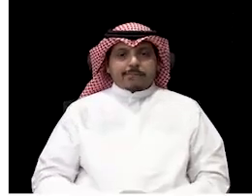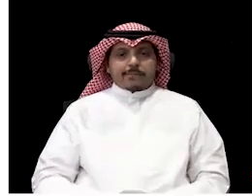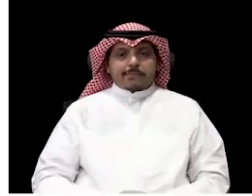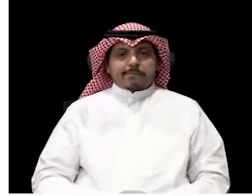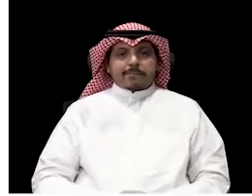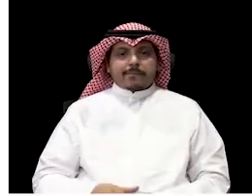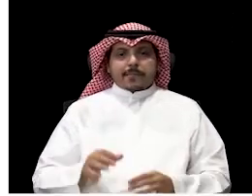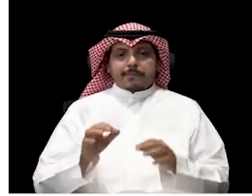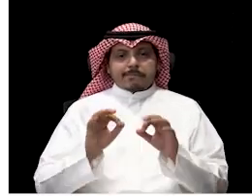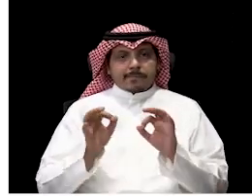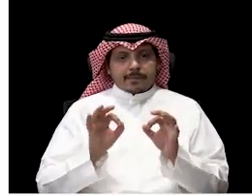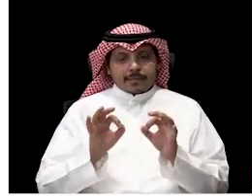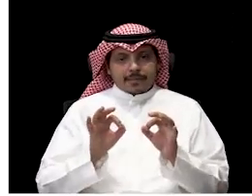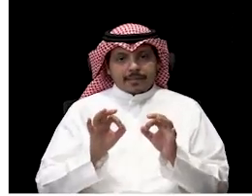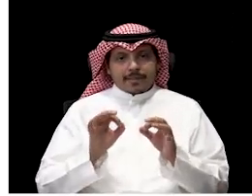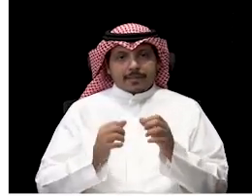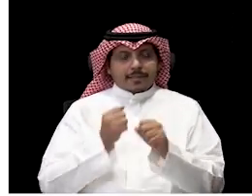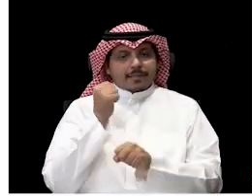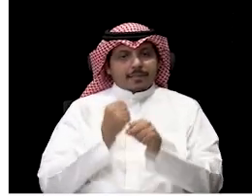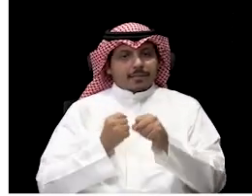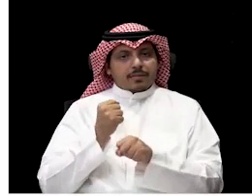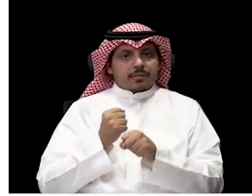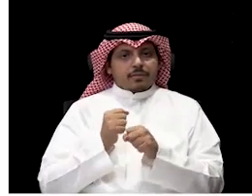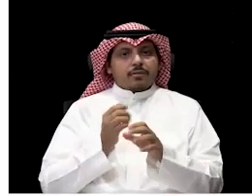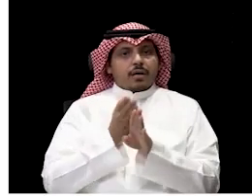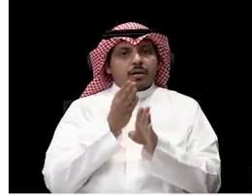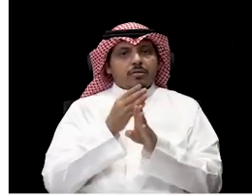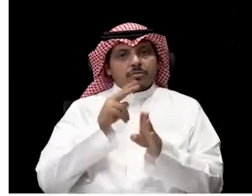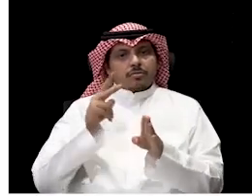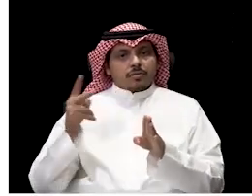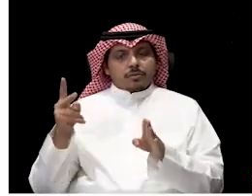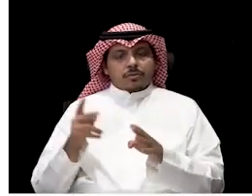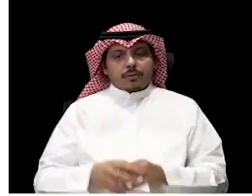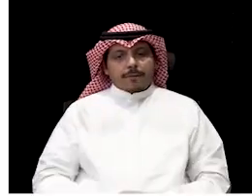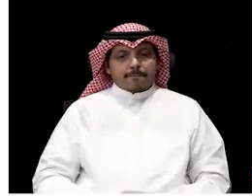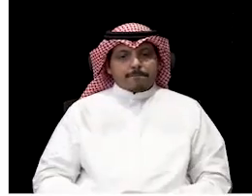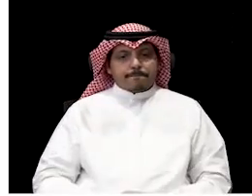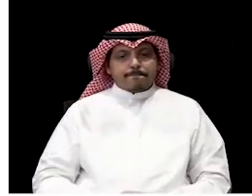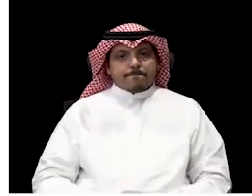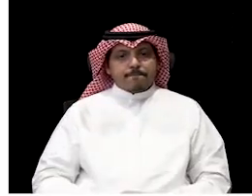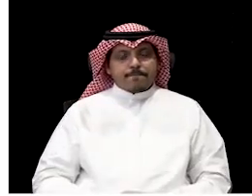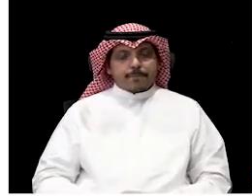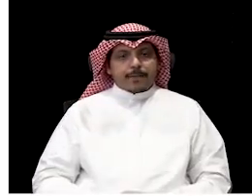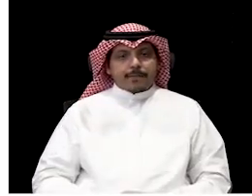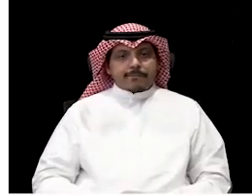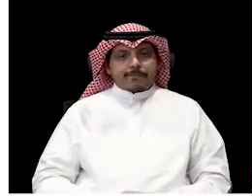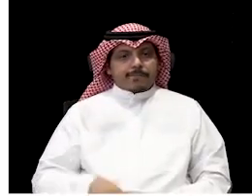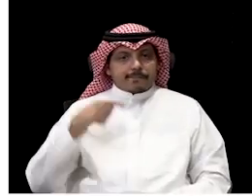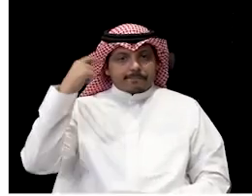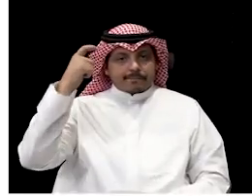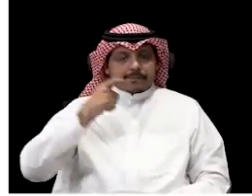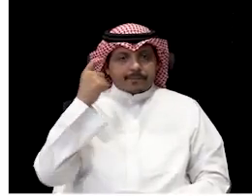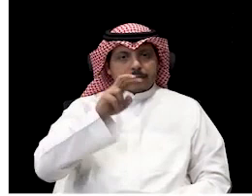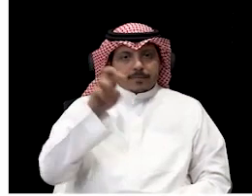مثل على صناعة ترتبط بها عدة اختصاصات. نفكر، صناعة ترتبط بها عدة اختصاصات.